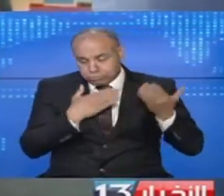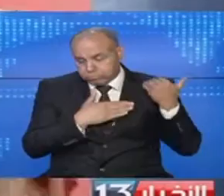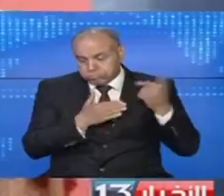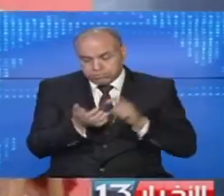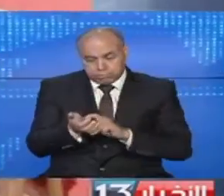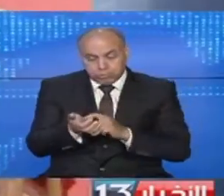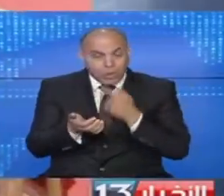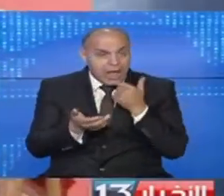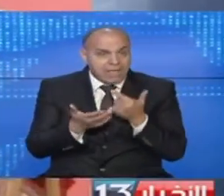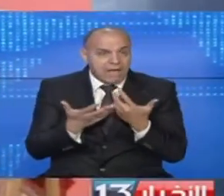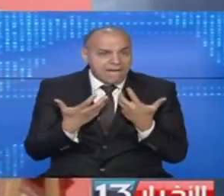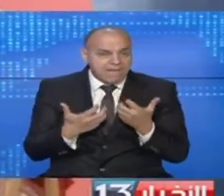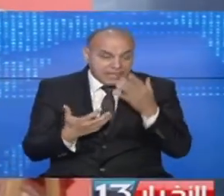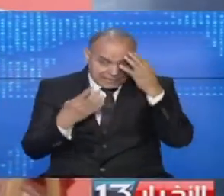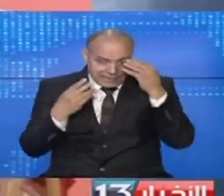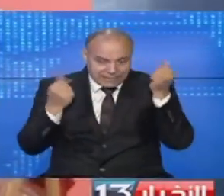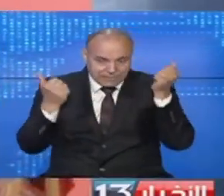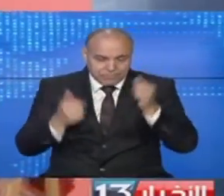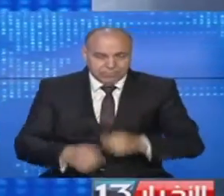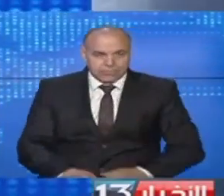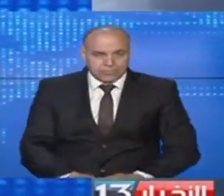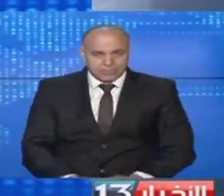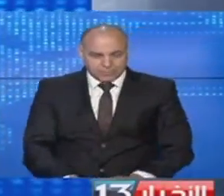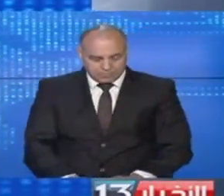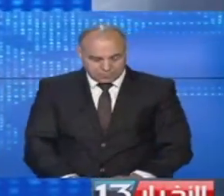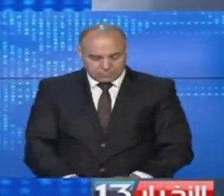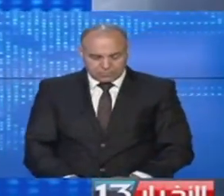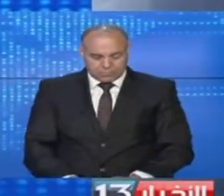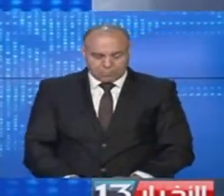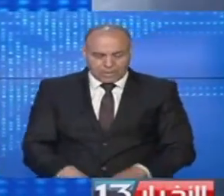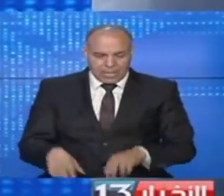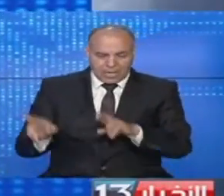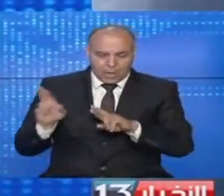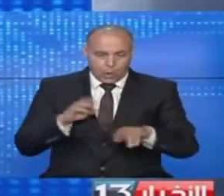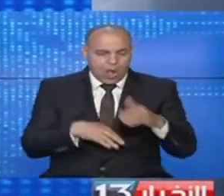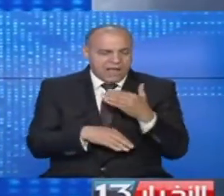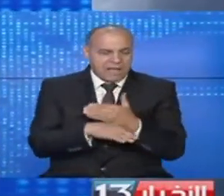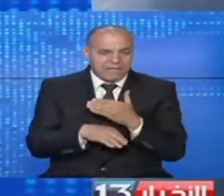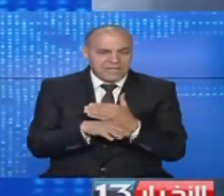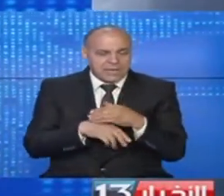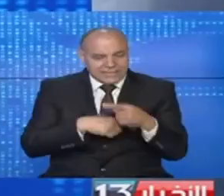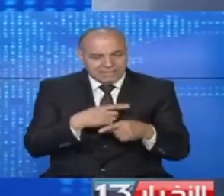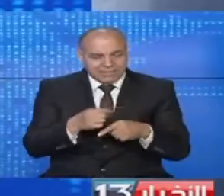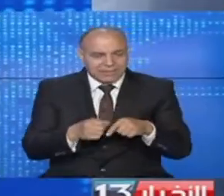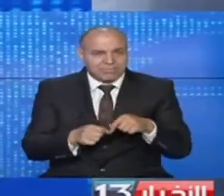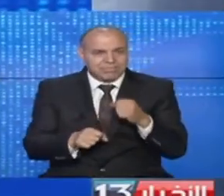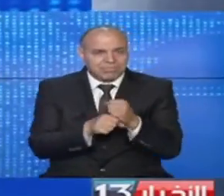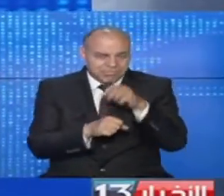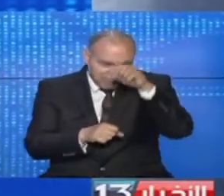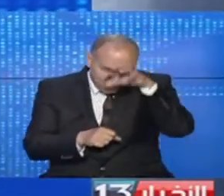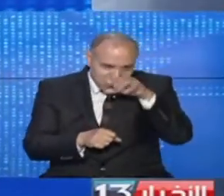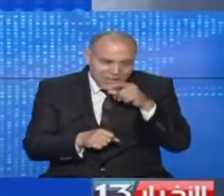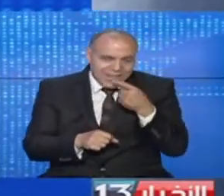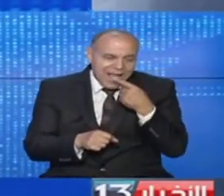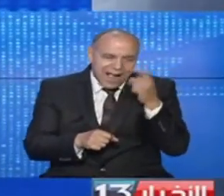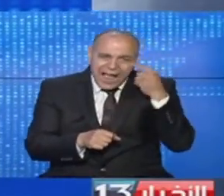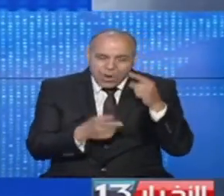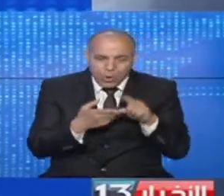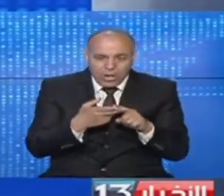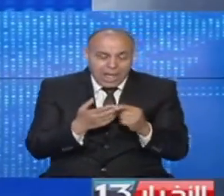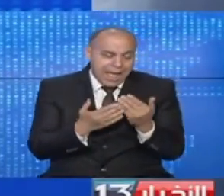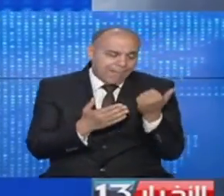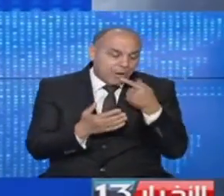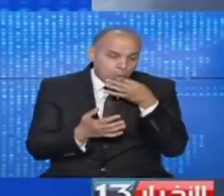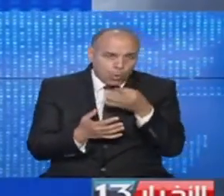أصيل يأبى النسيان. نعود إلى قفصة وإلى استئناف نشاط الفوسفات. وكما قلنا